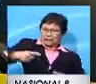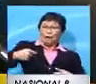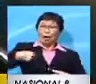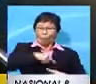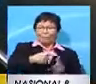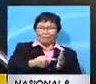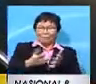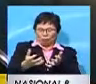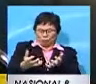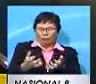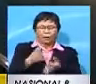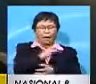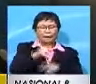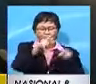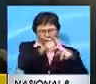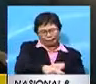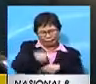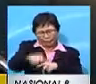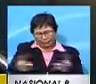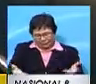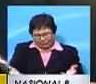were also